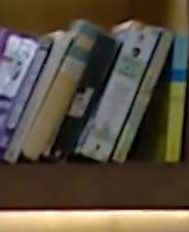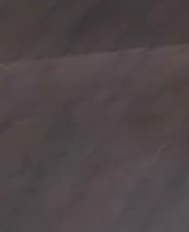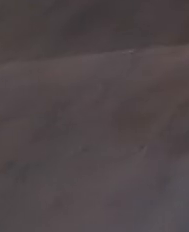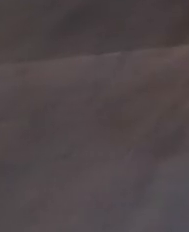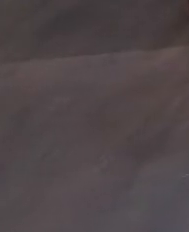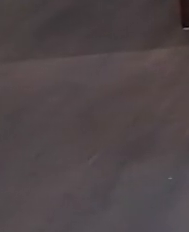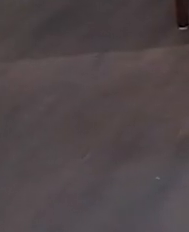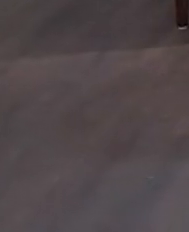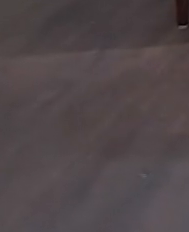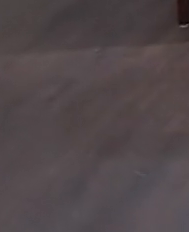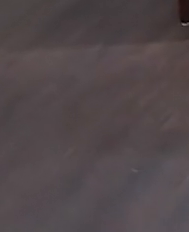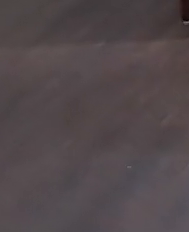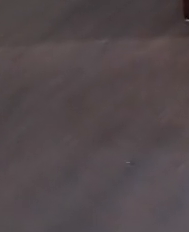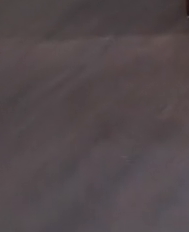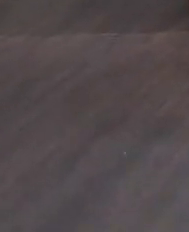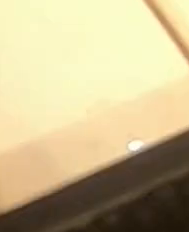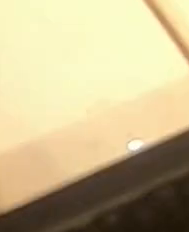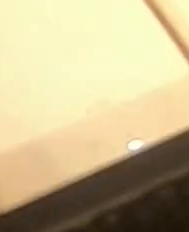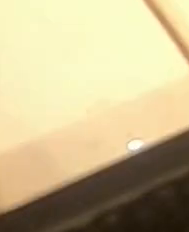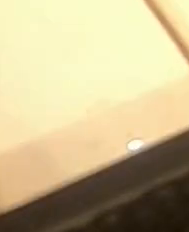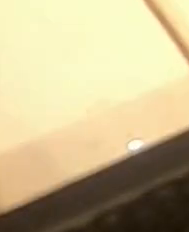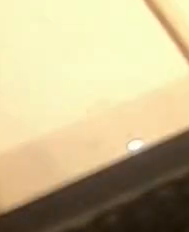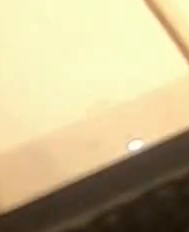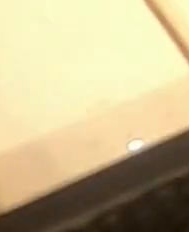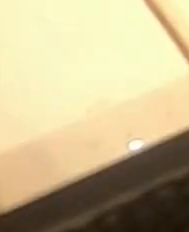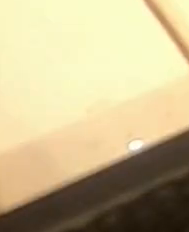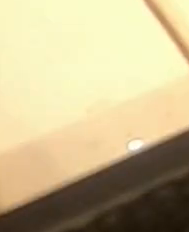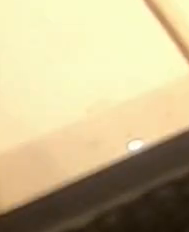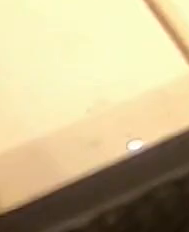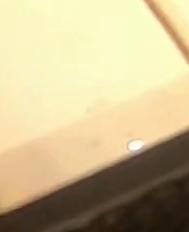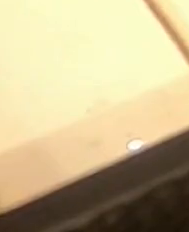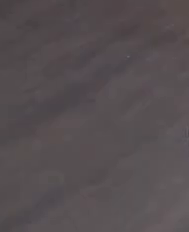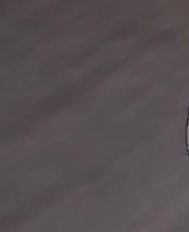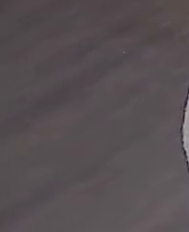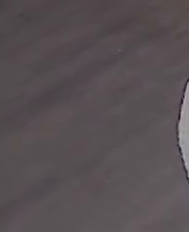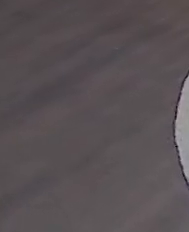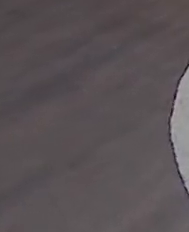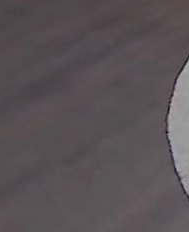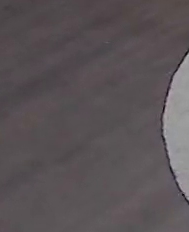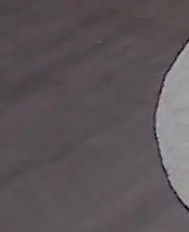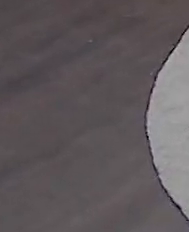اهو، راحت مكسورة اهو كده اهو، بيقر عليا